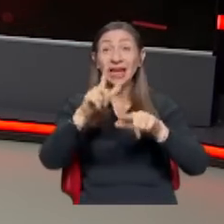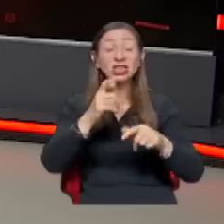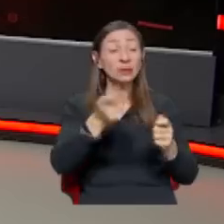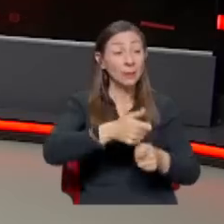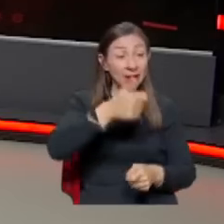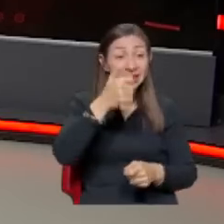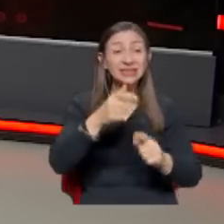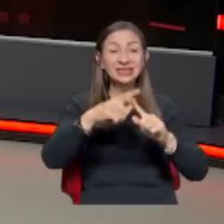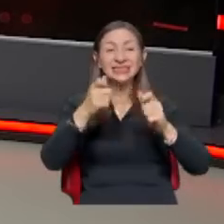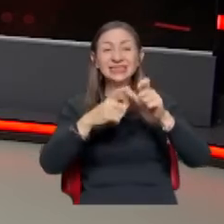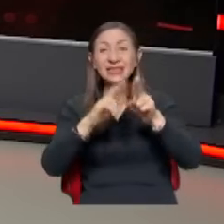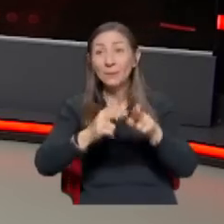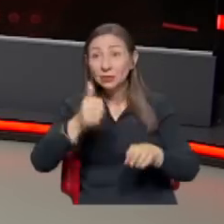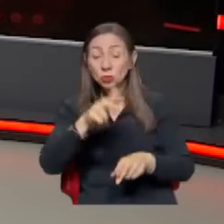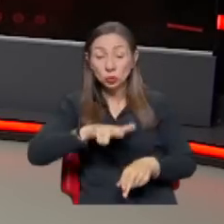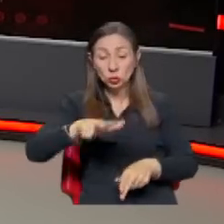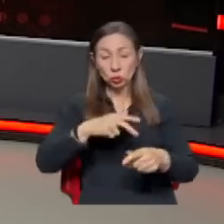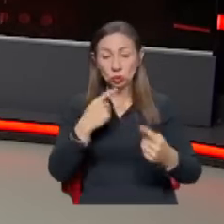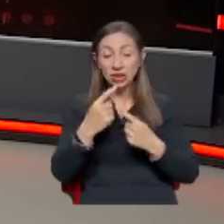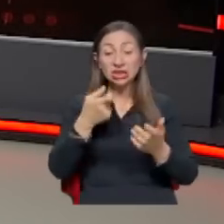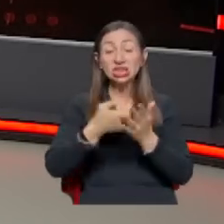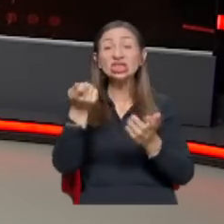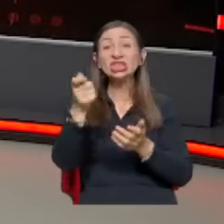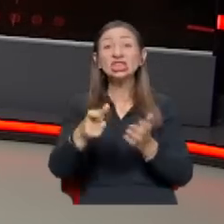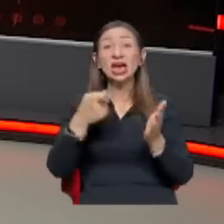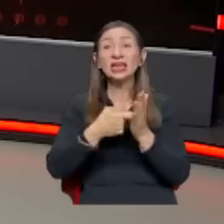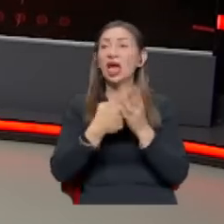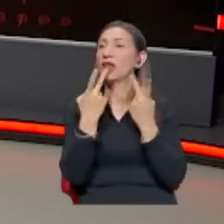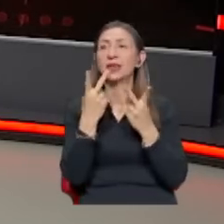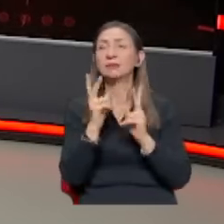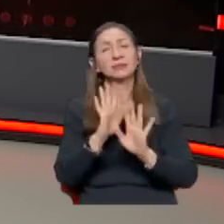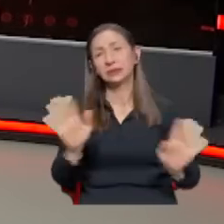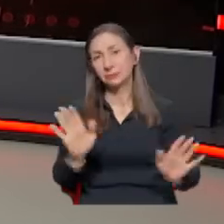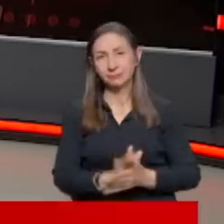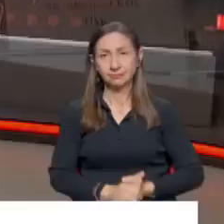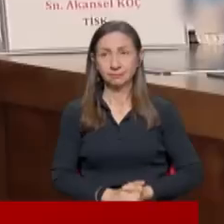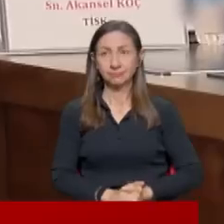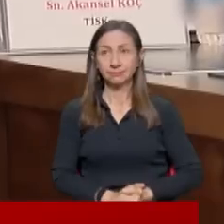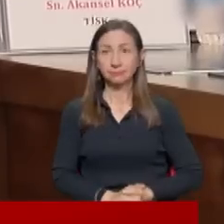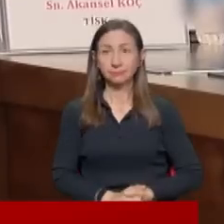ile üçlü görüşmesinden sonra da işçi adına talep açıklanmadı.